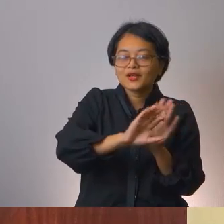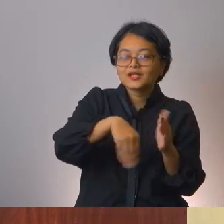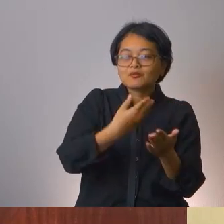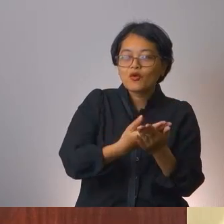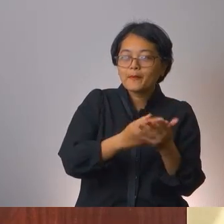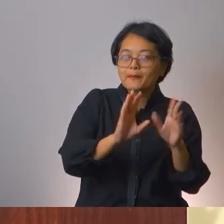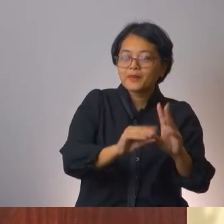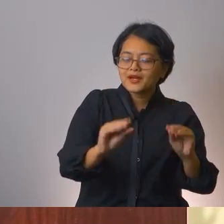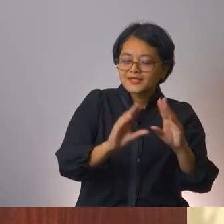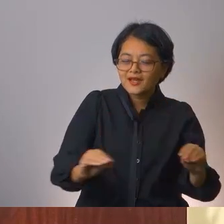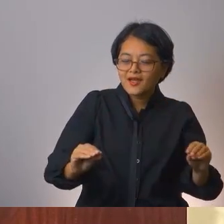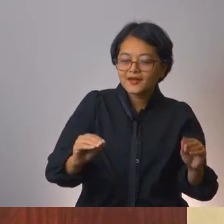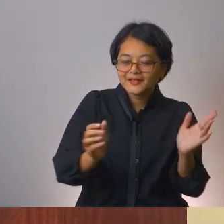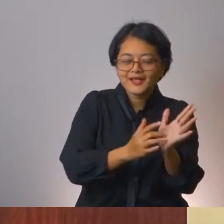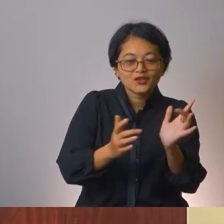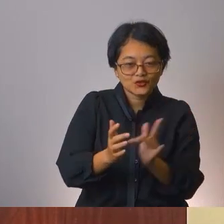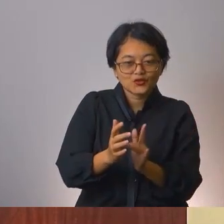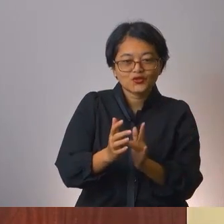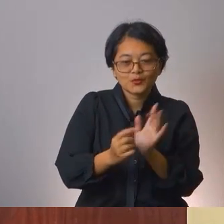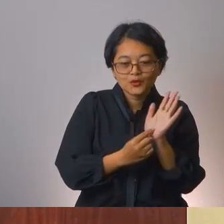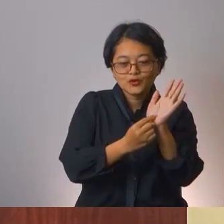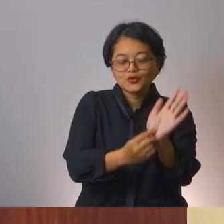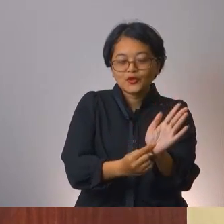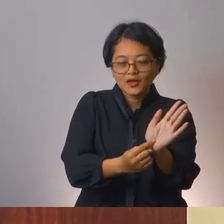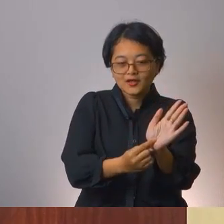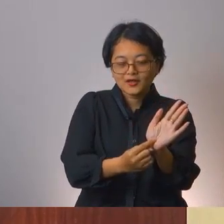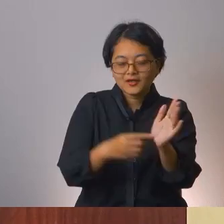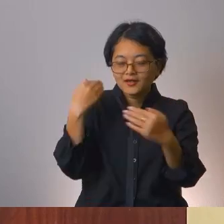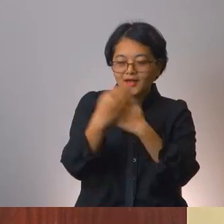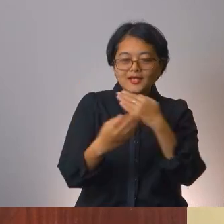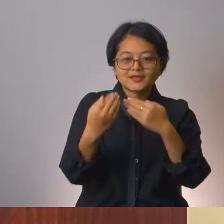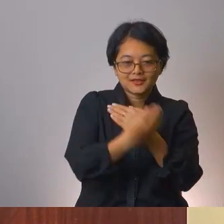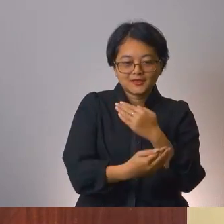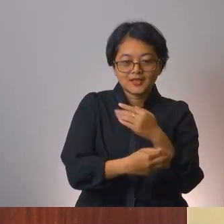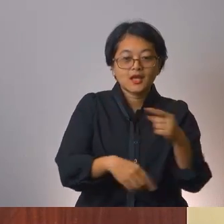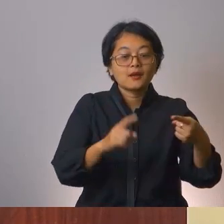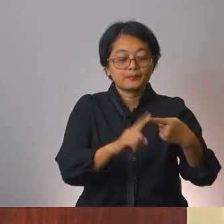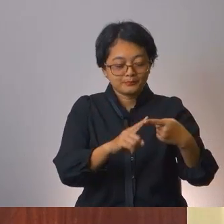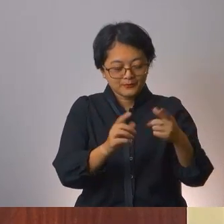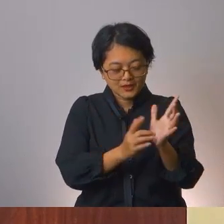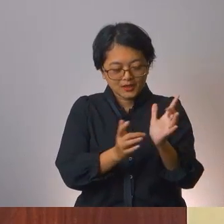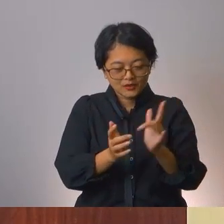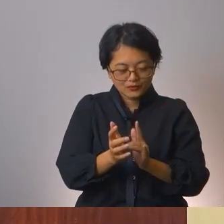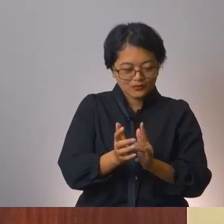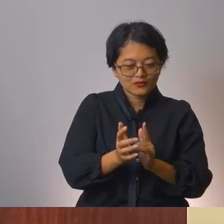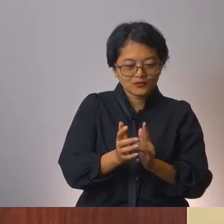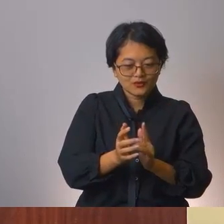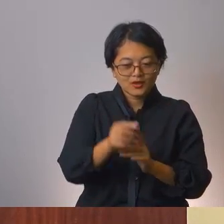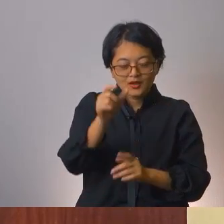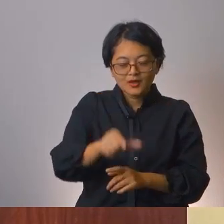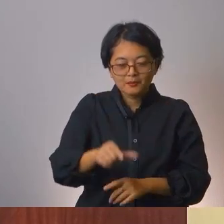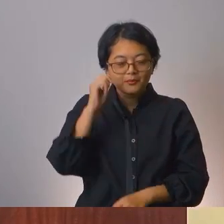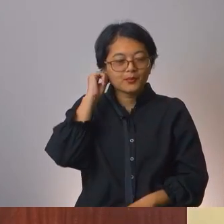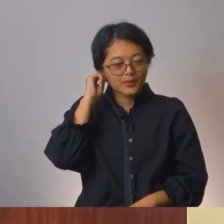Yesus? Kalau kita tahu Yesus merangkul perempuan yang bersina, Yesus merangkul orang kusta yang dianggap